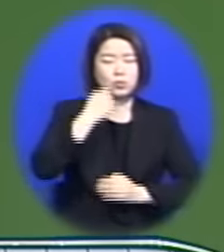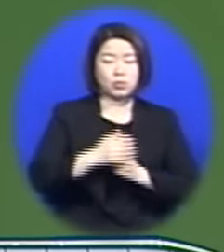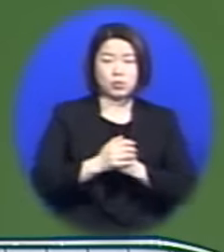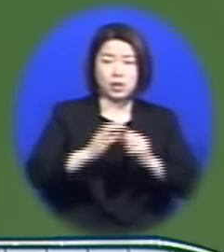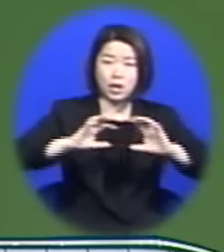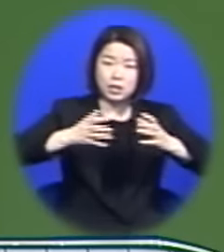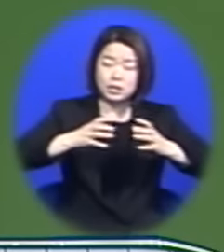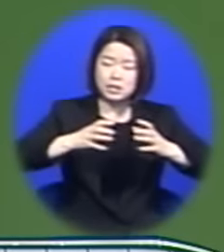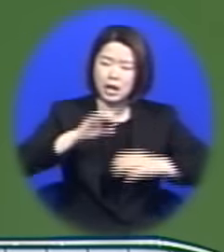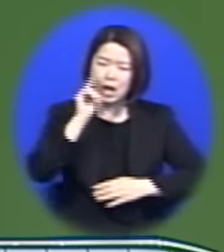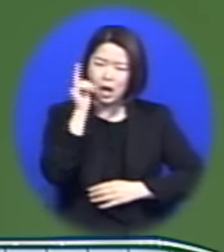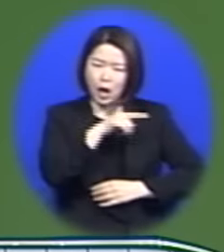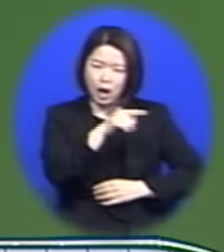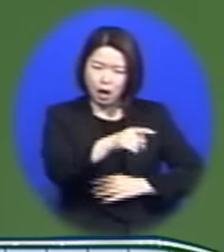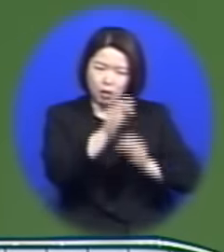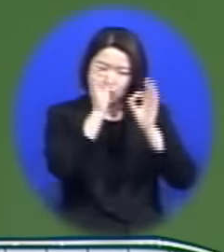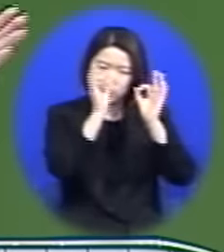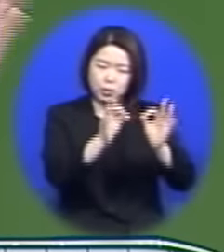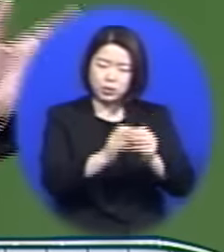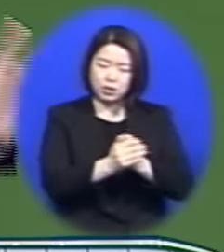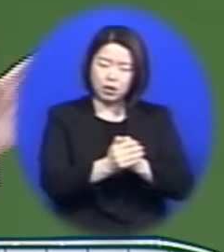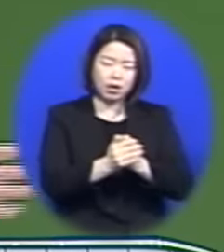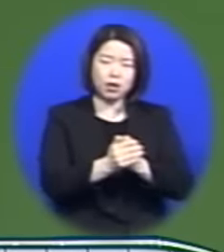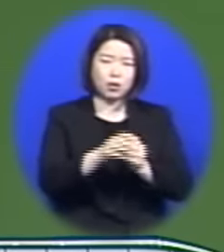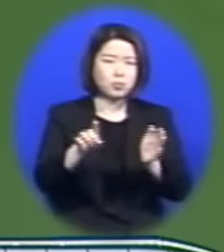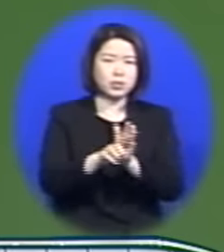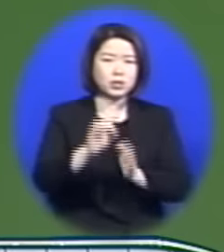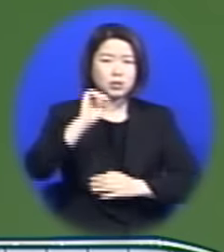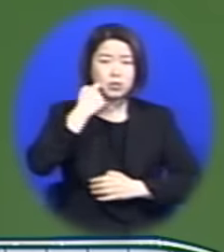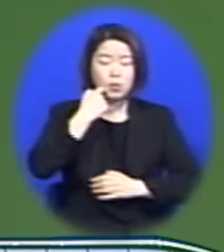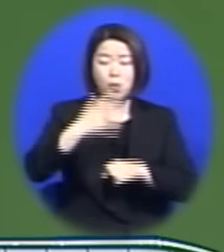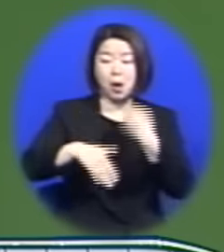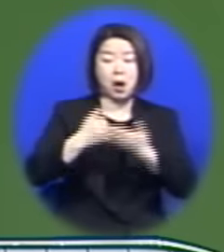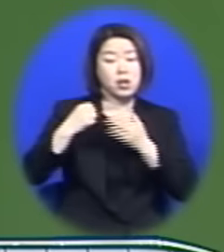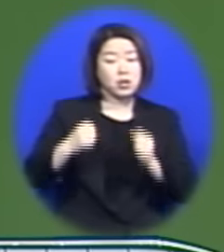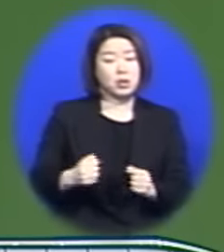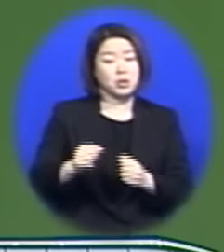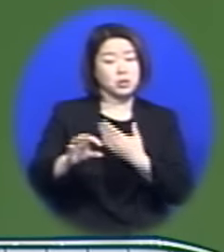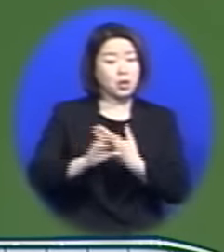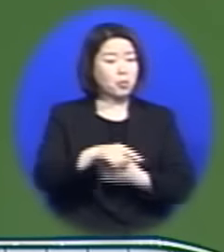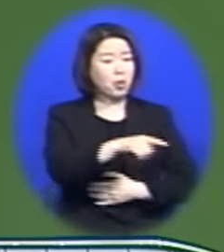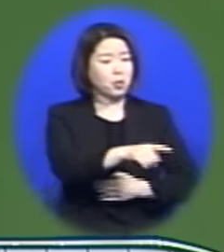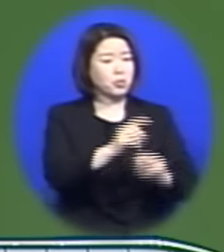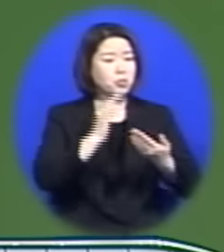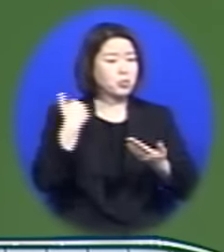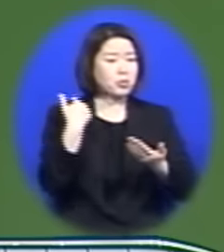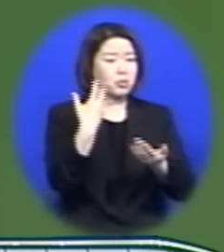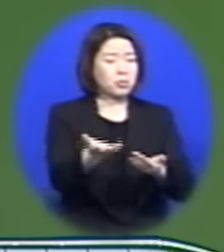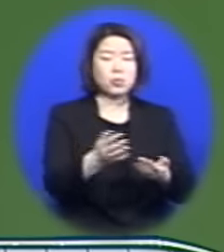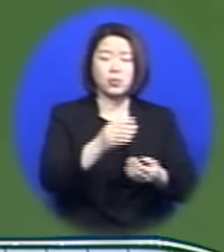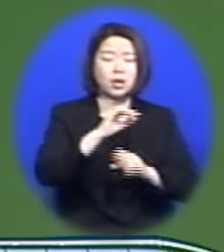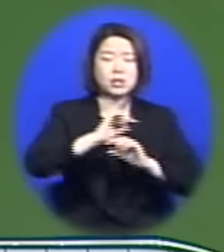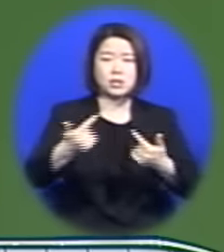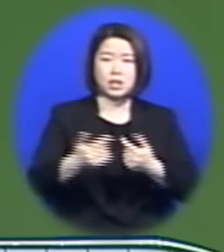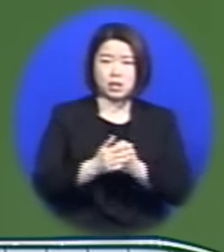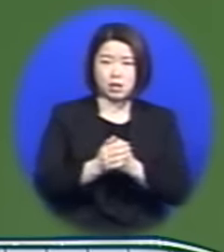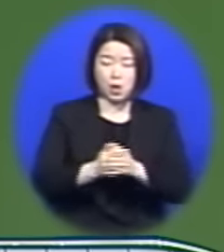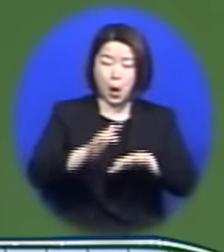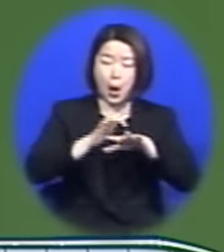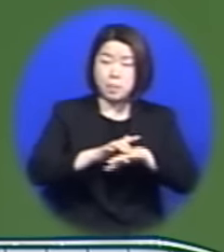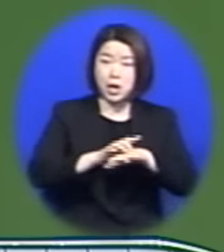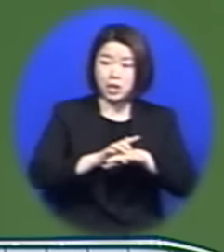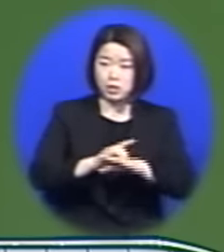세상이 악한 것을 보니까 하나님이 계시다면 이럴 수가 없는 겁니다 마귀는 이미 믿는